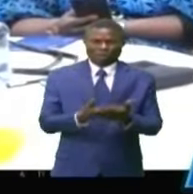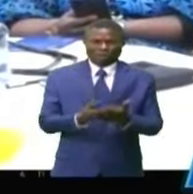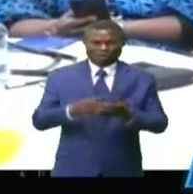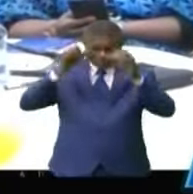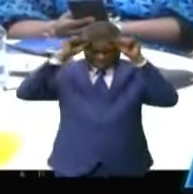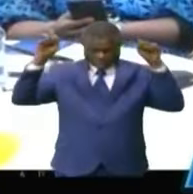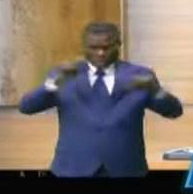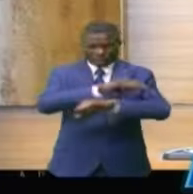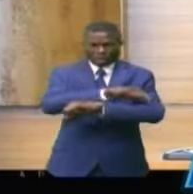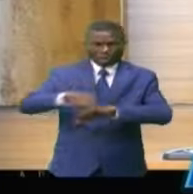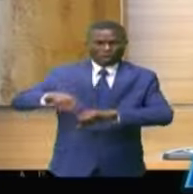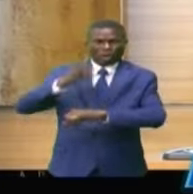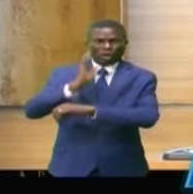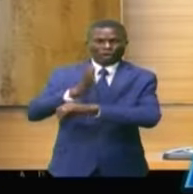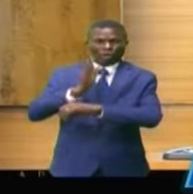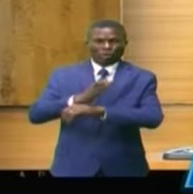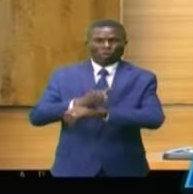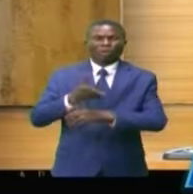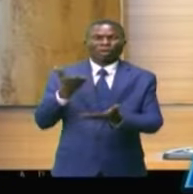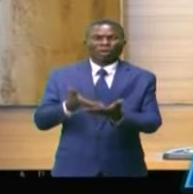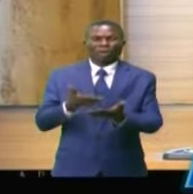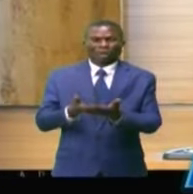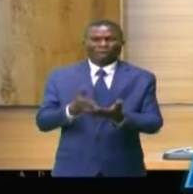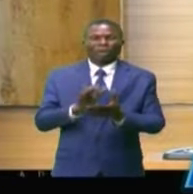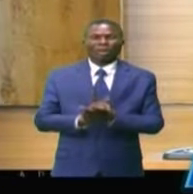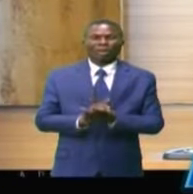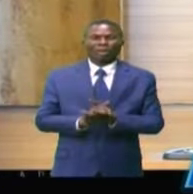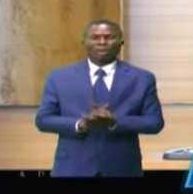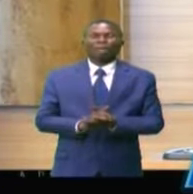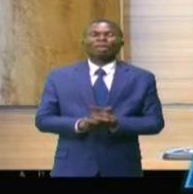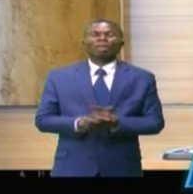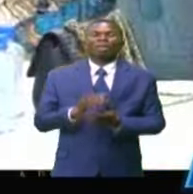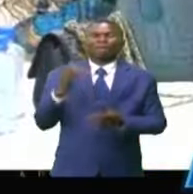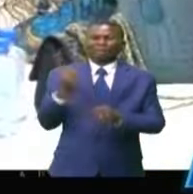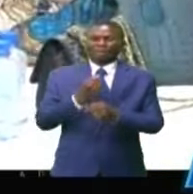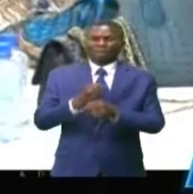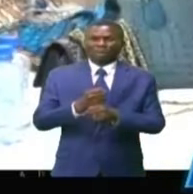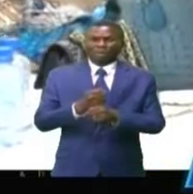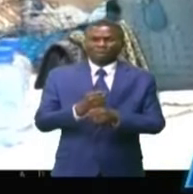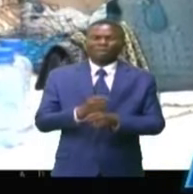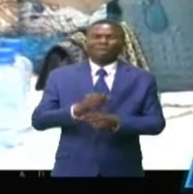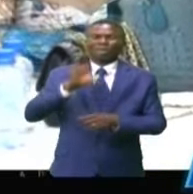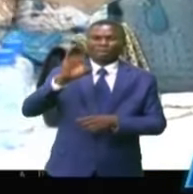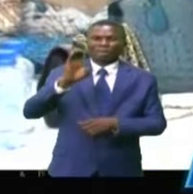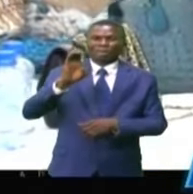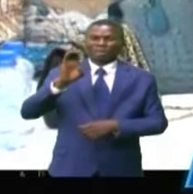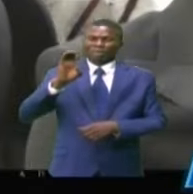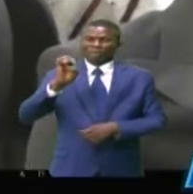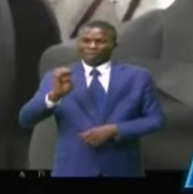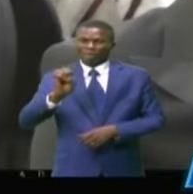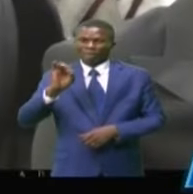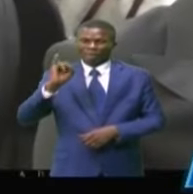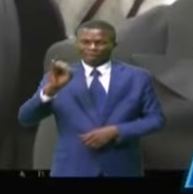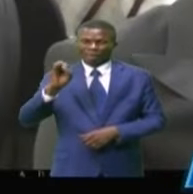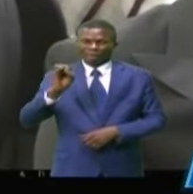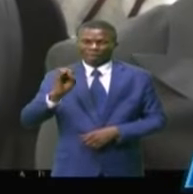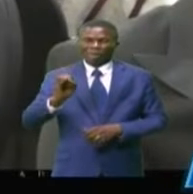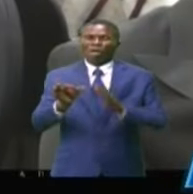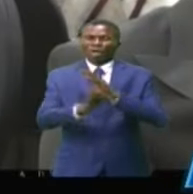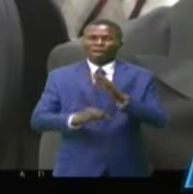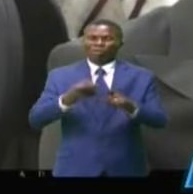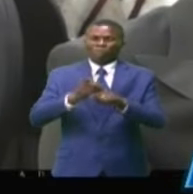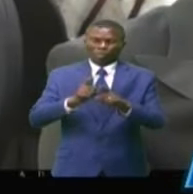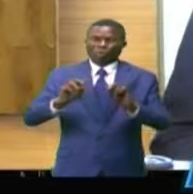conseil d'administration, Dave Kalimba Kanchama, note que la réalisation du CEC trouve leur fondement dans le capital